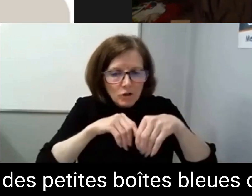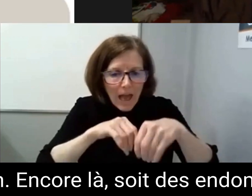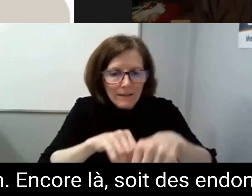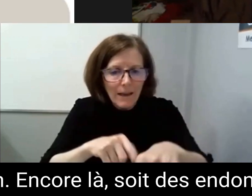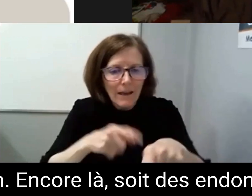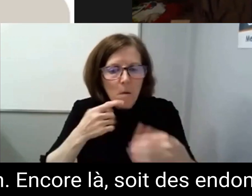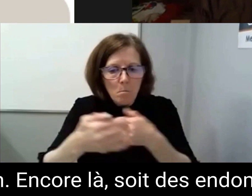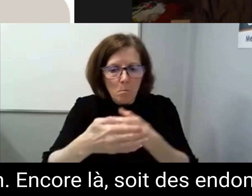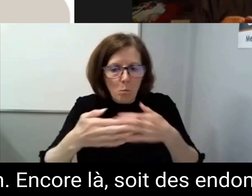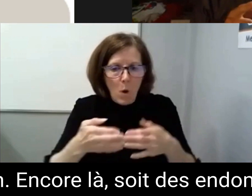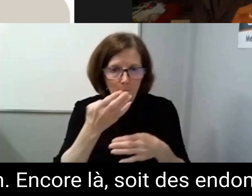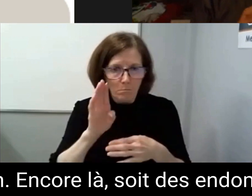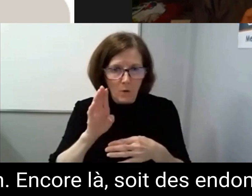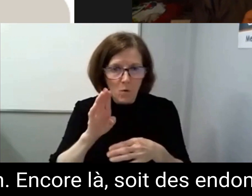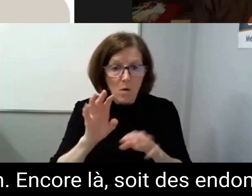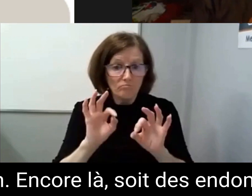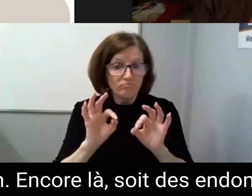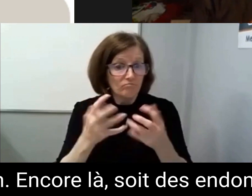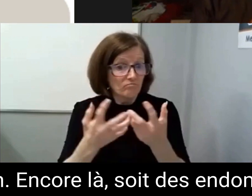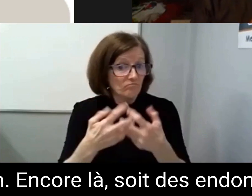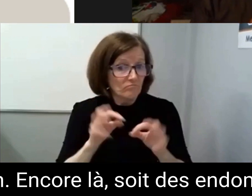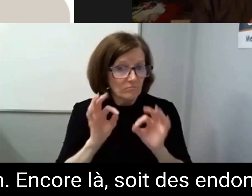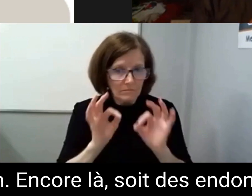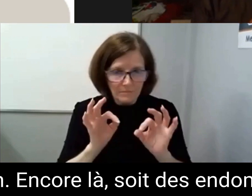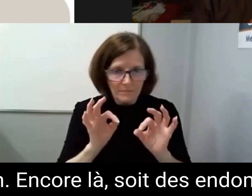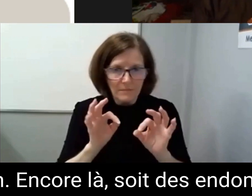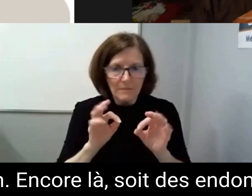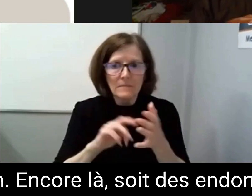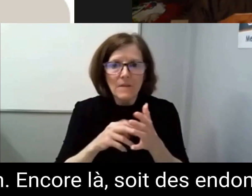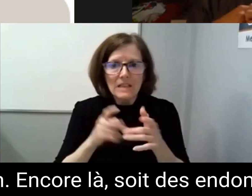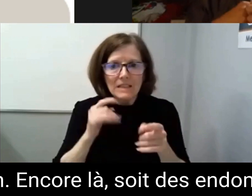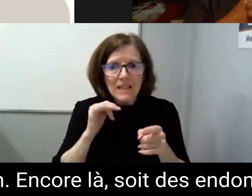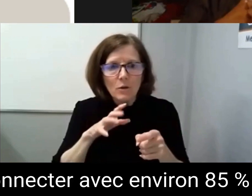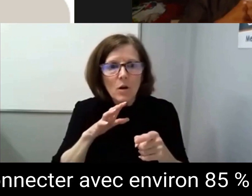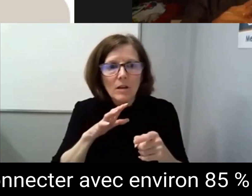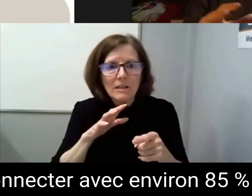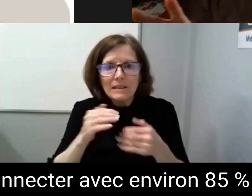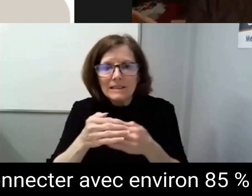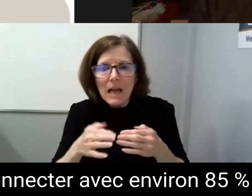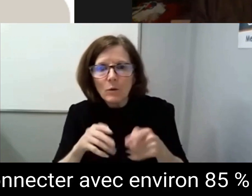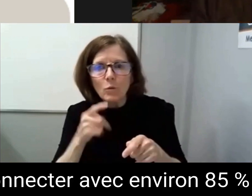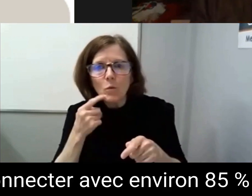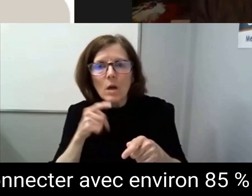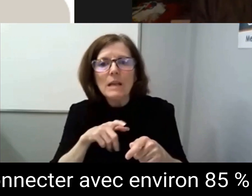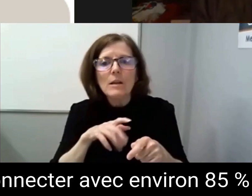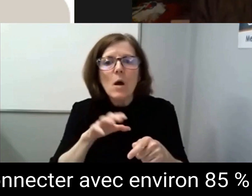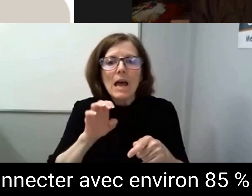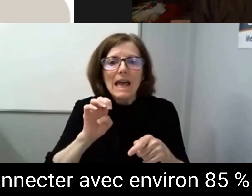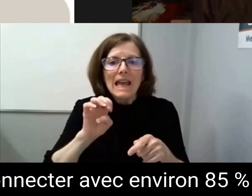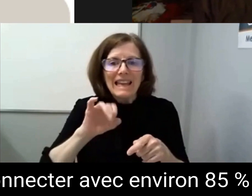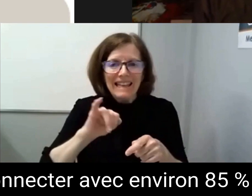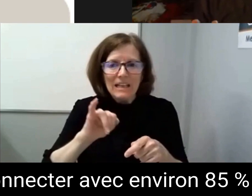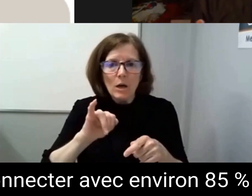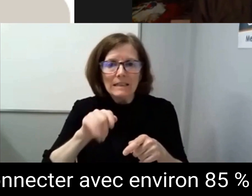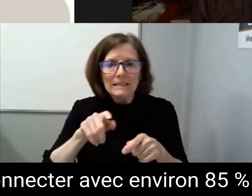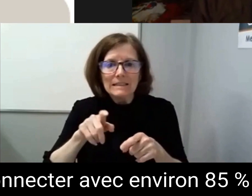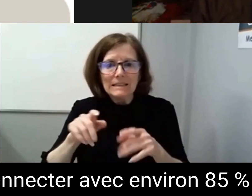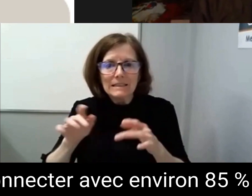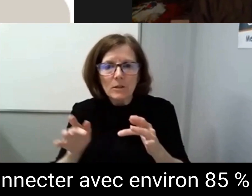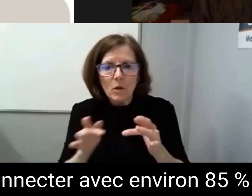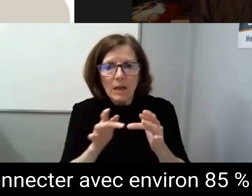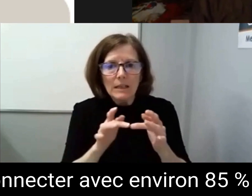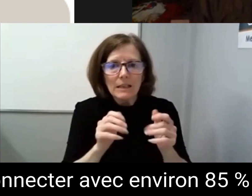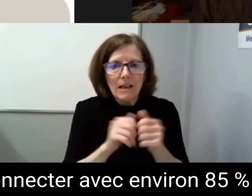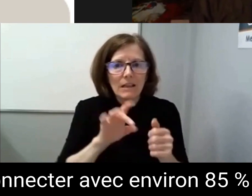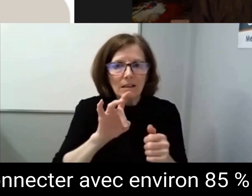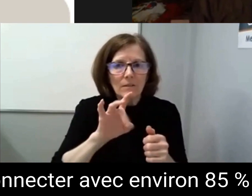fonctionnent super bien. Encore là, tu as des endo-mycorhizes qui vont connecter avec environ